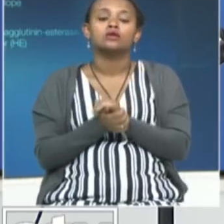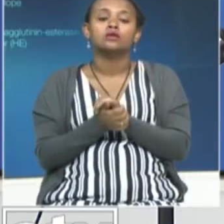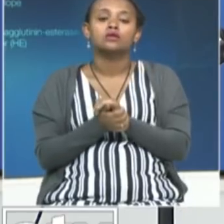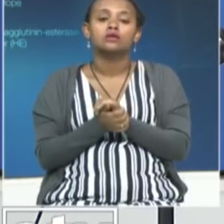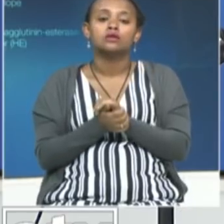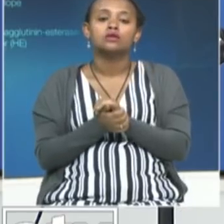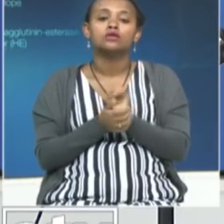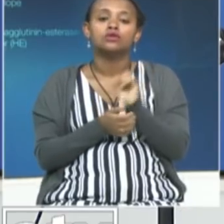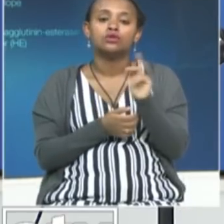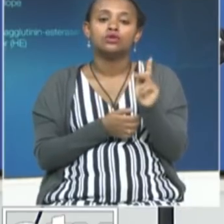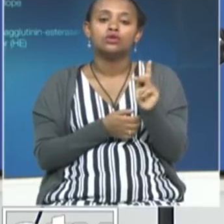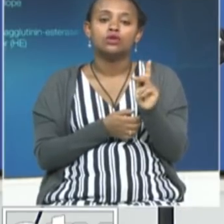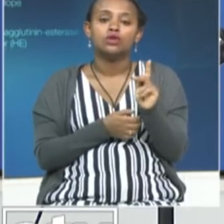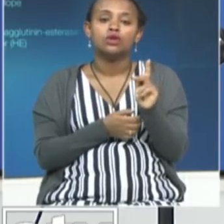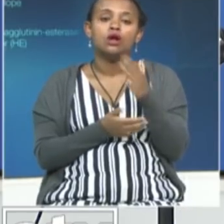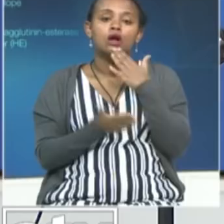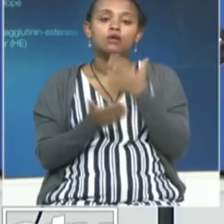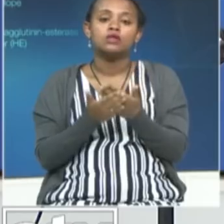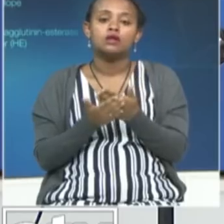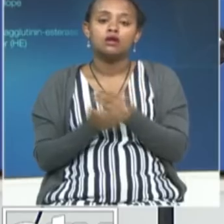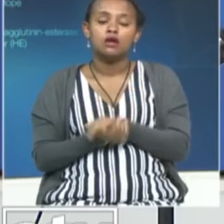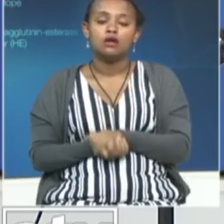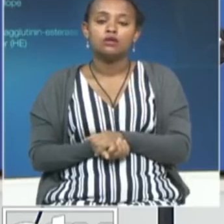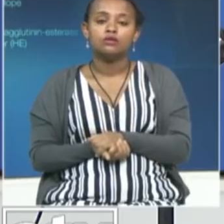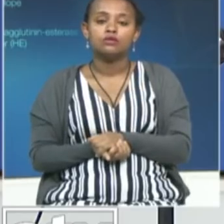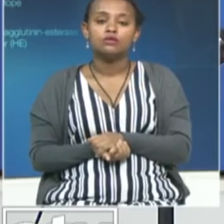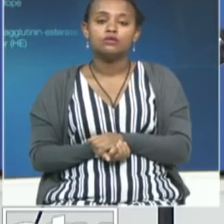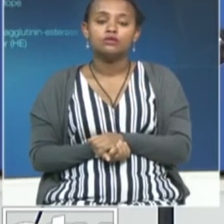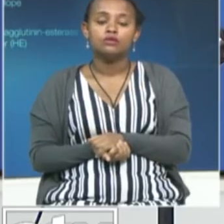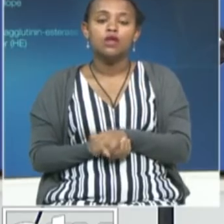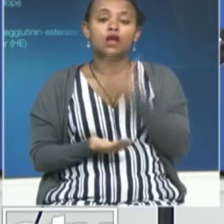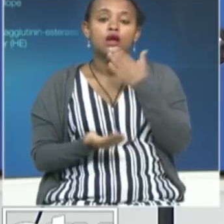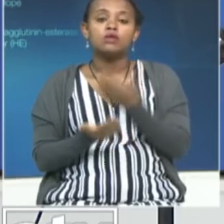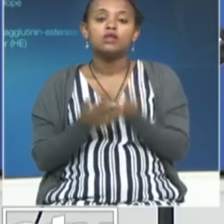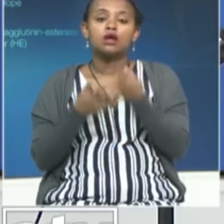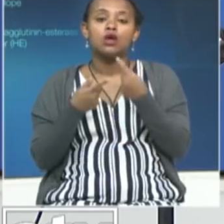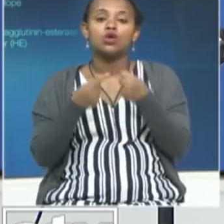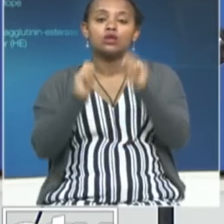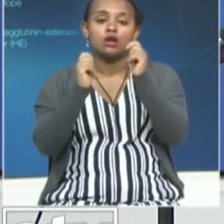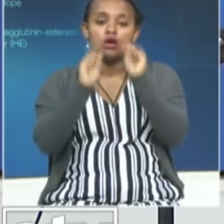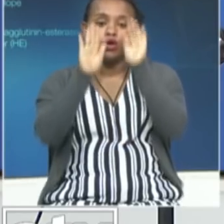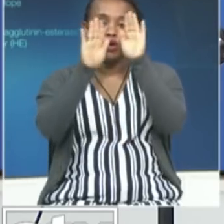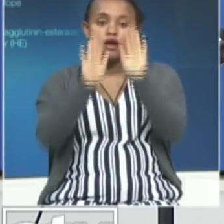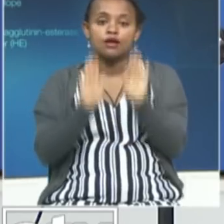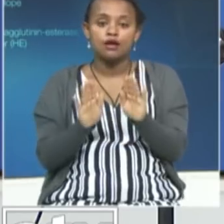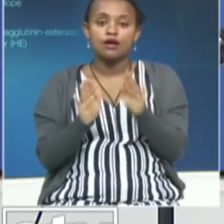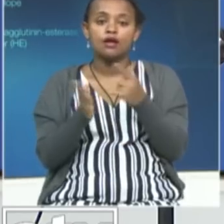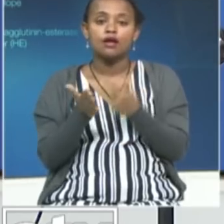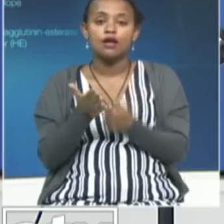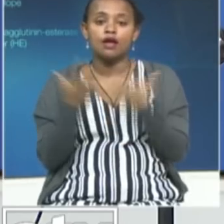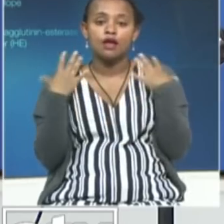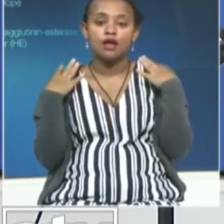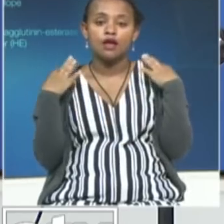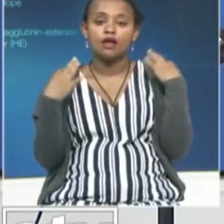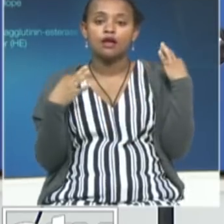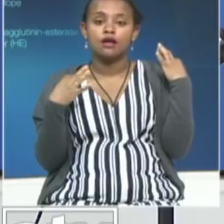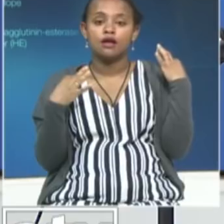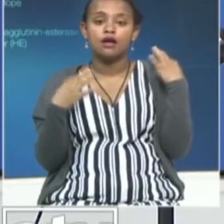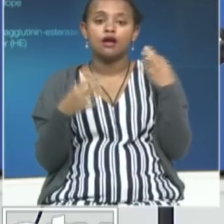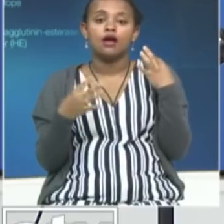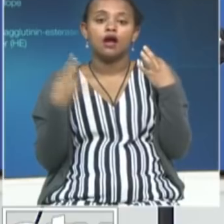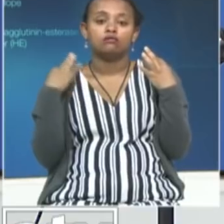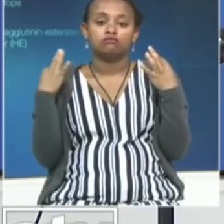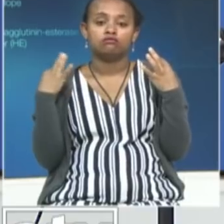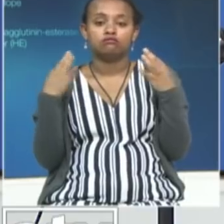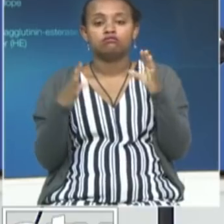የበለጠ ሮኖ አመሰግናለሁ። ንግድ እሺ እናመሰግናለን። ጥረቱን እናደንቃለን። የየግል ኃላፊነት አለብን።